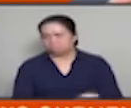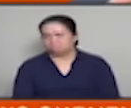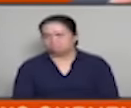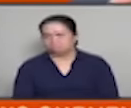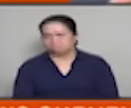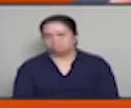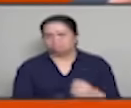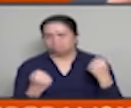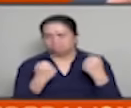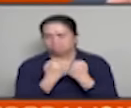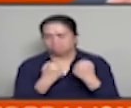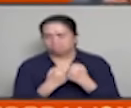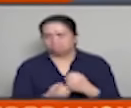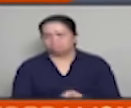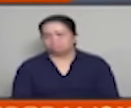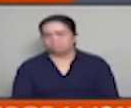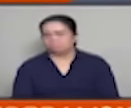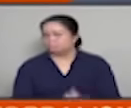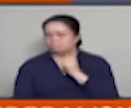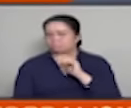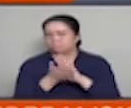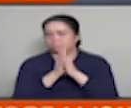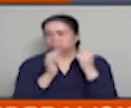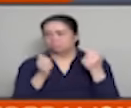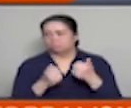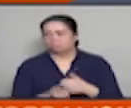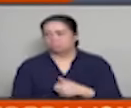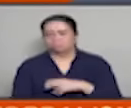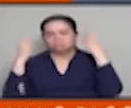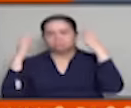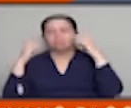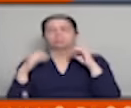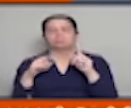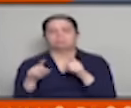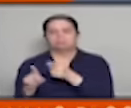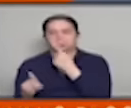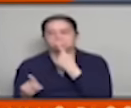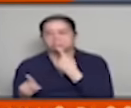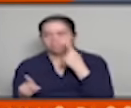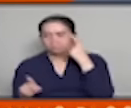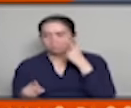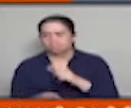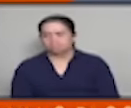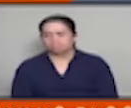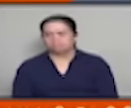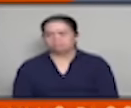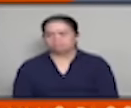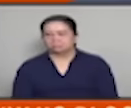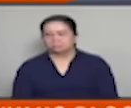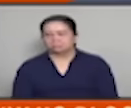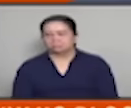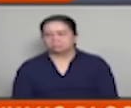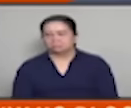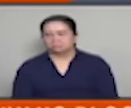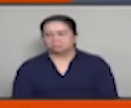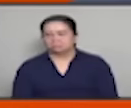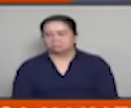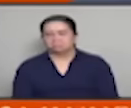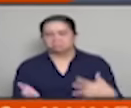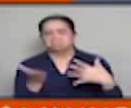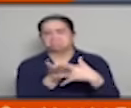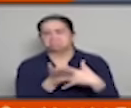Yung pag-amon? Opo. Okay, ayaw niyo po makipag-areglo? Hindi na ho, sir. At ikaw, anong tingin mo? Opo, ganun na lang po, sir. Kakasuhan niyo na